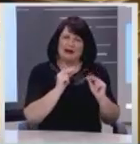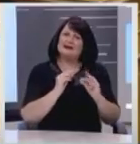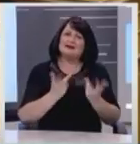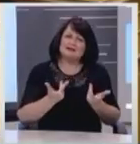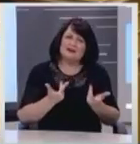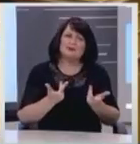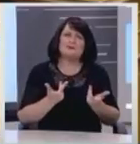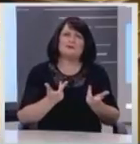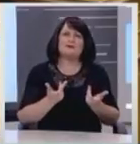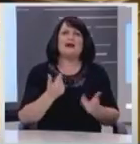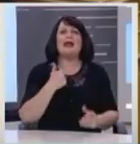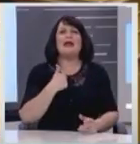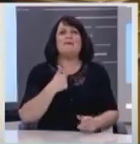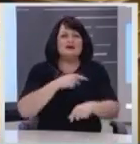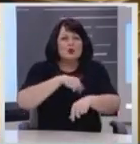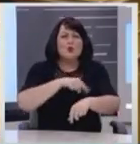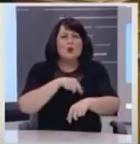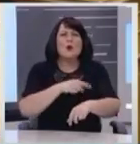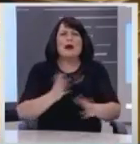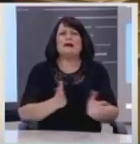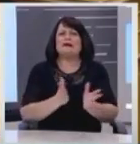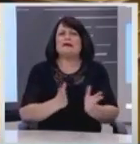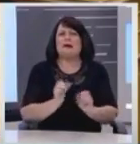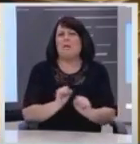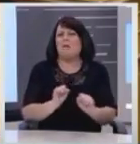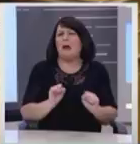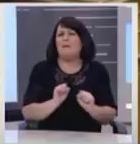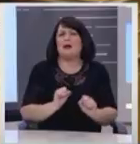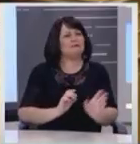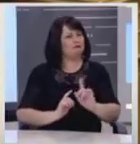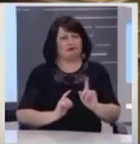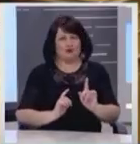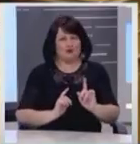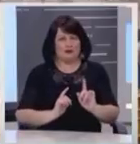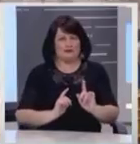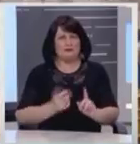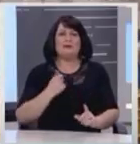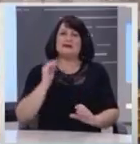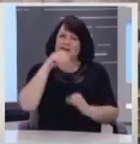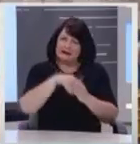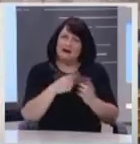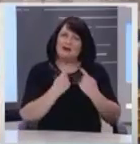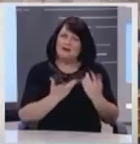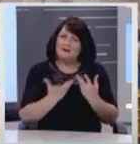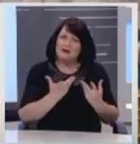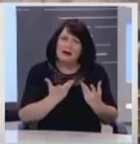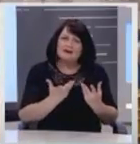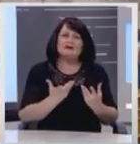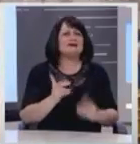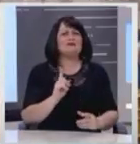να ροκανίσουμε τον χρόνο των διαπραγματεύσεων για να παίξουμε